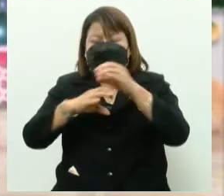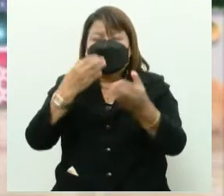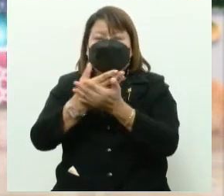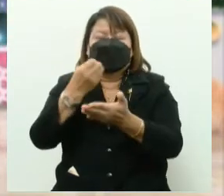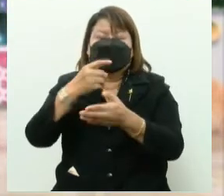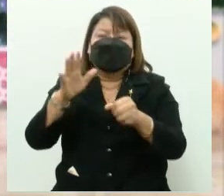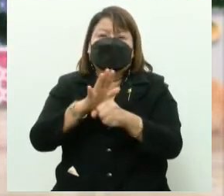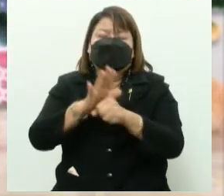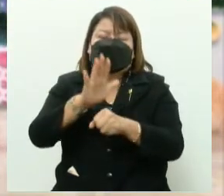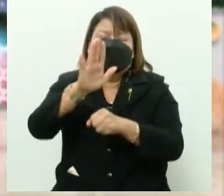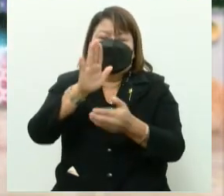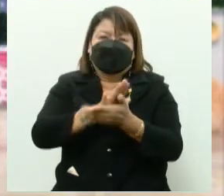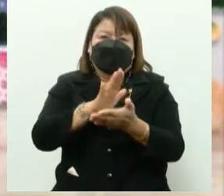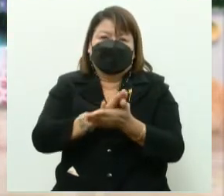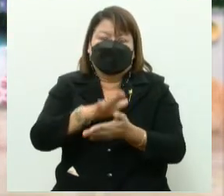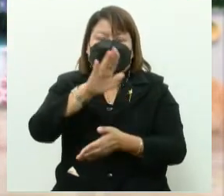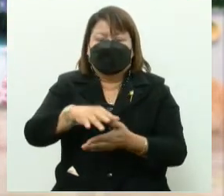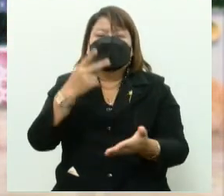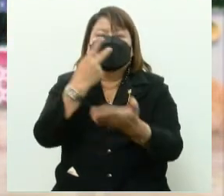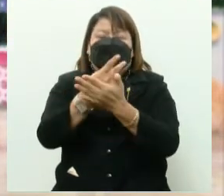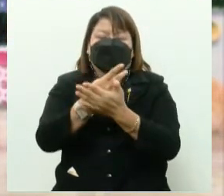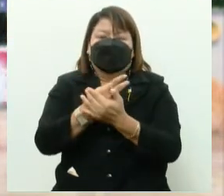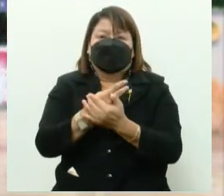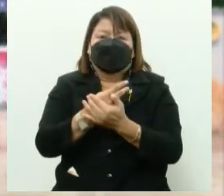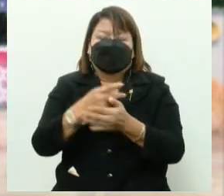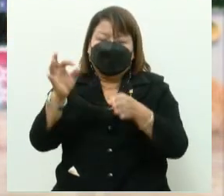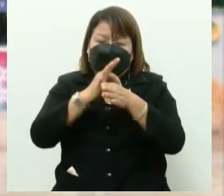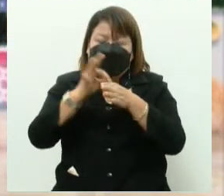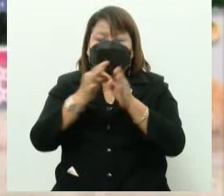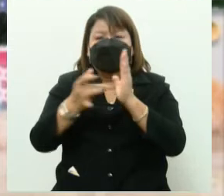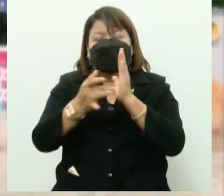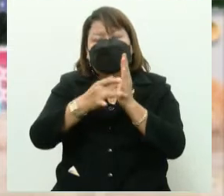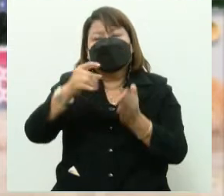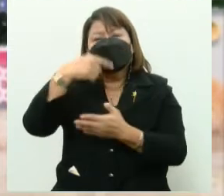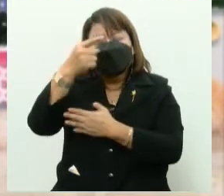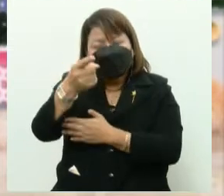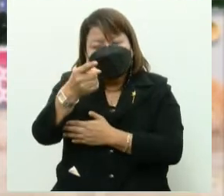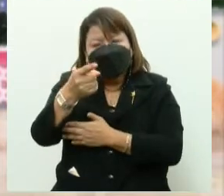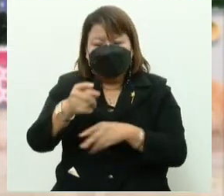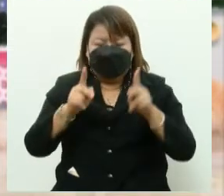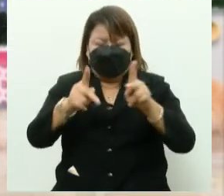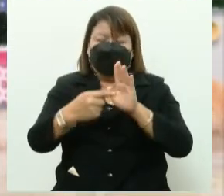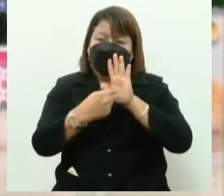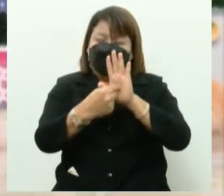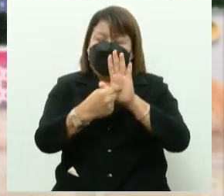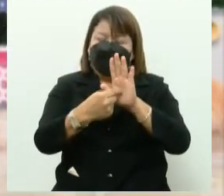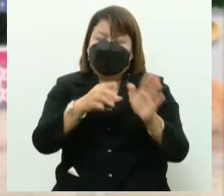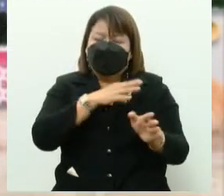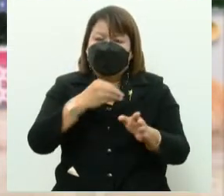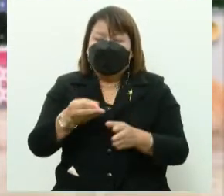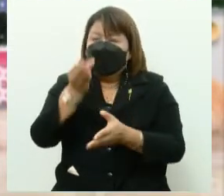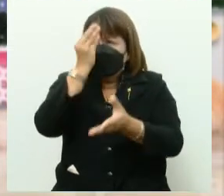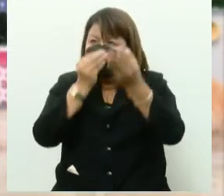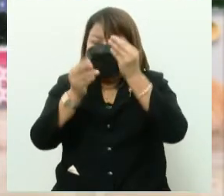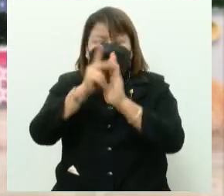นครับ ค่ะน้องๆนักเรียนเก่งมากๆเลยนะคะพี่มีนเป็นการฝึกทักษะการพูดค่ะมีความกล้าแสดงออกและยังได้รับความรู้